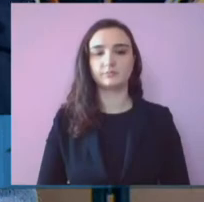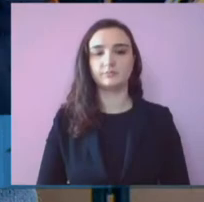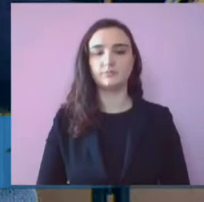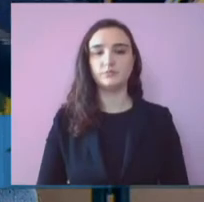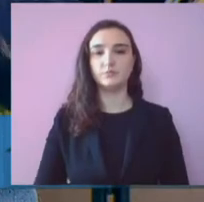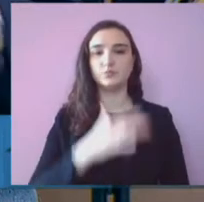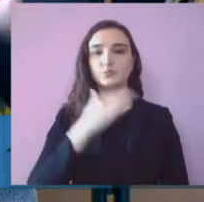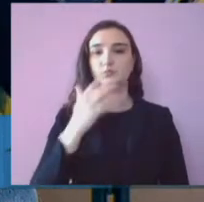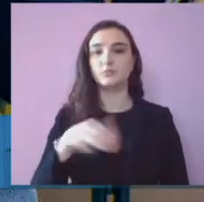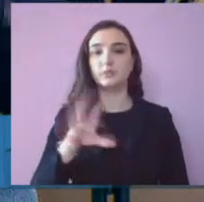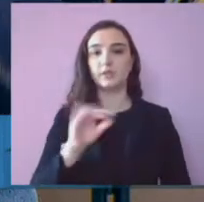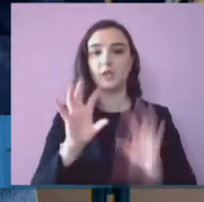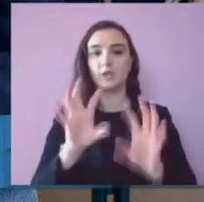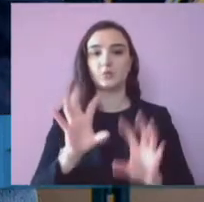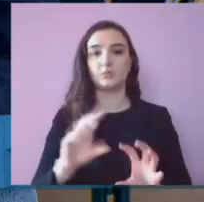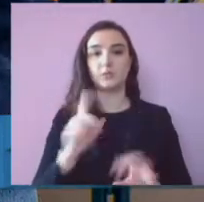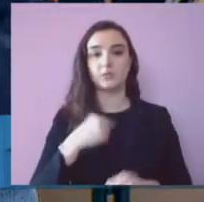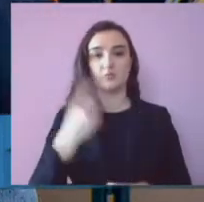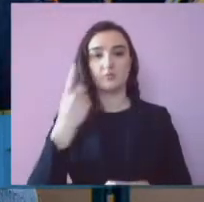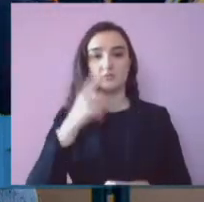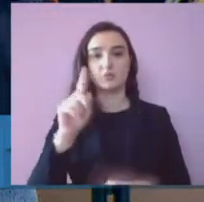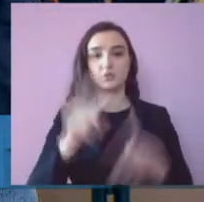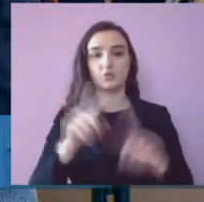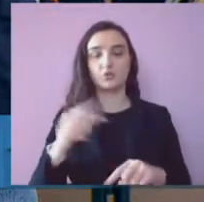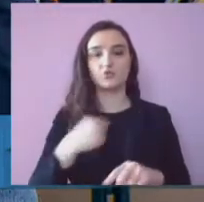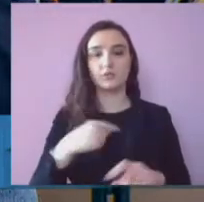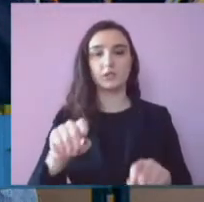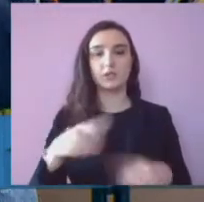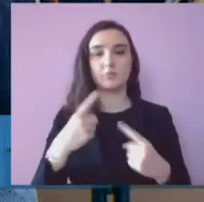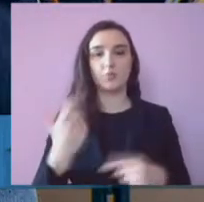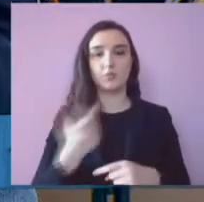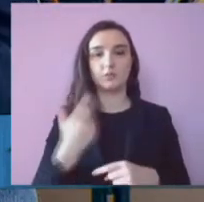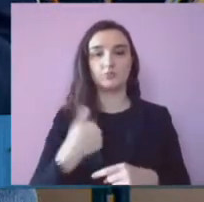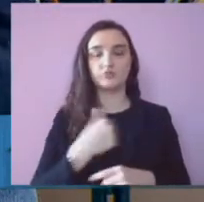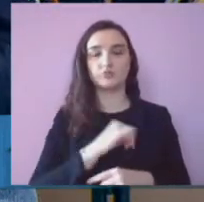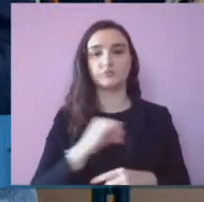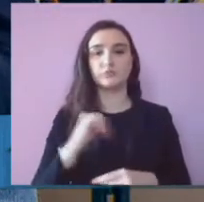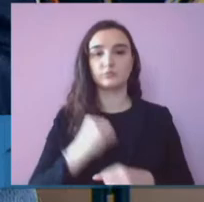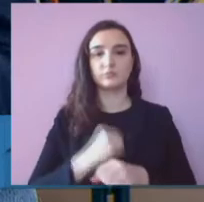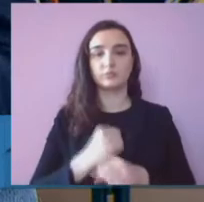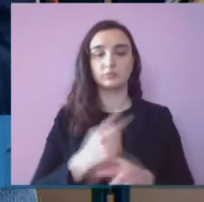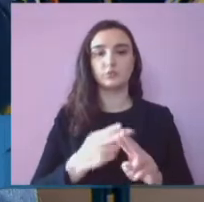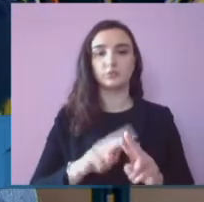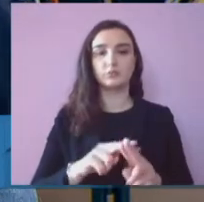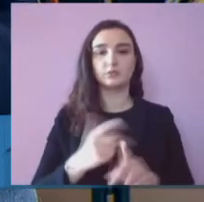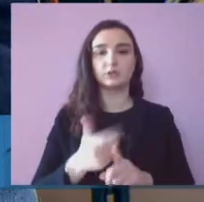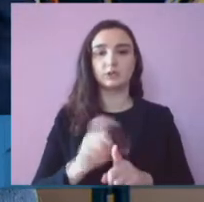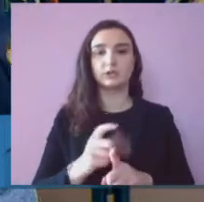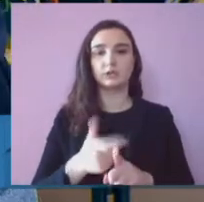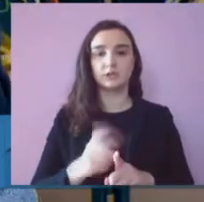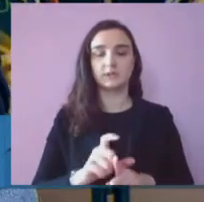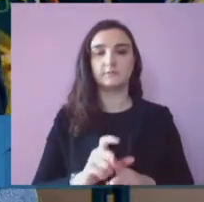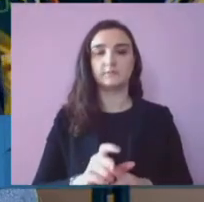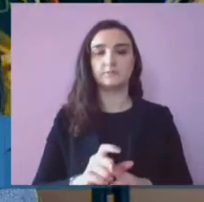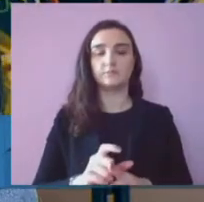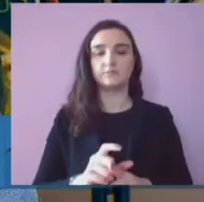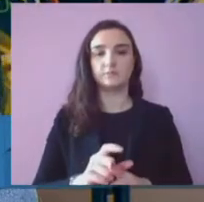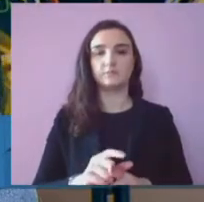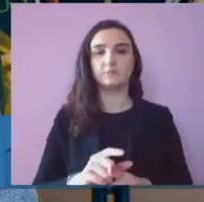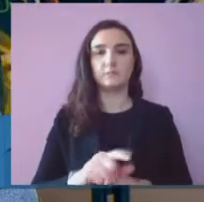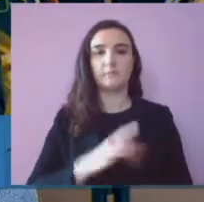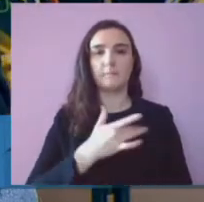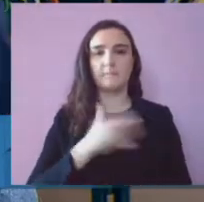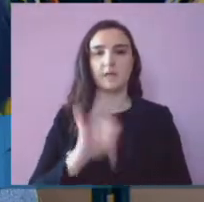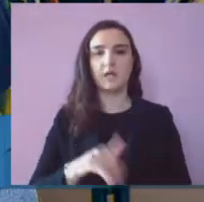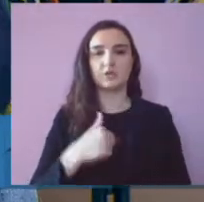თვითონ ზოგმა ჩვენგან დამოუკიდებლად, ზოგმა ჩვენ თვითონ შევქმნით, ამიტომ ძალიან კათრ ჩარჩოებში